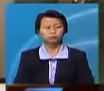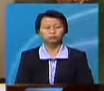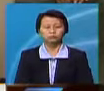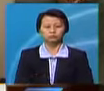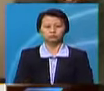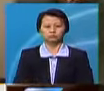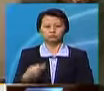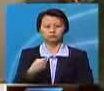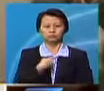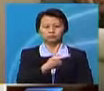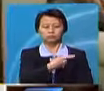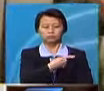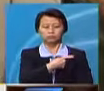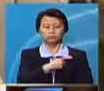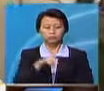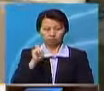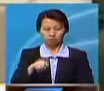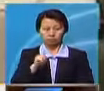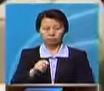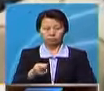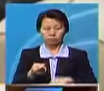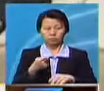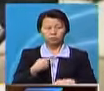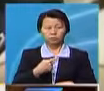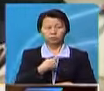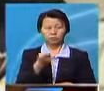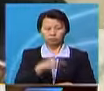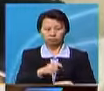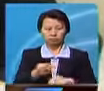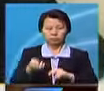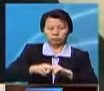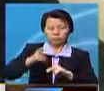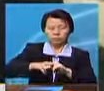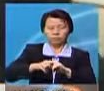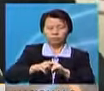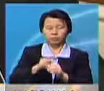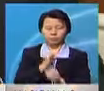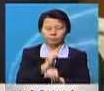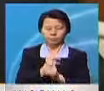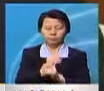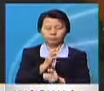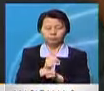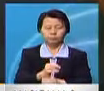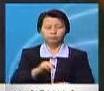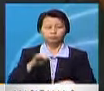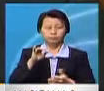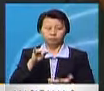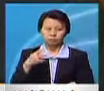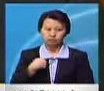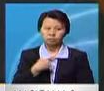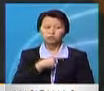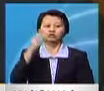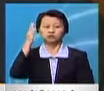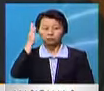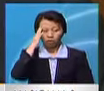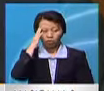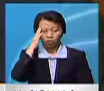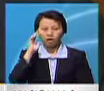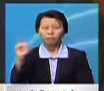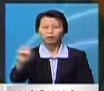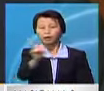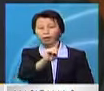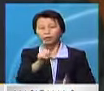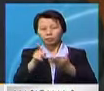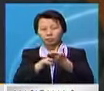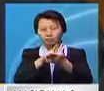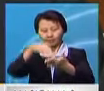Kita harus melipat gandakan usaha kerana kita tahu bahawa di dalam mana-mana PRK,